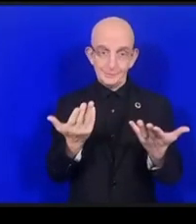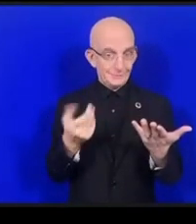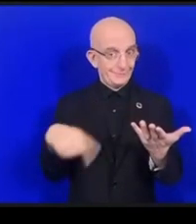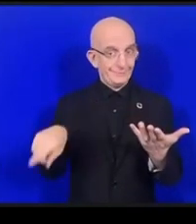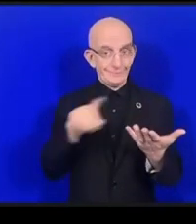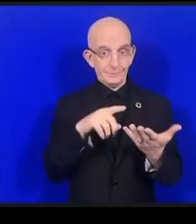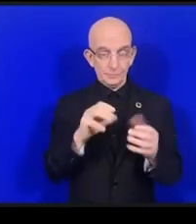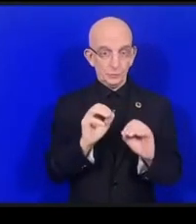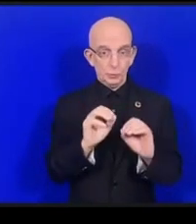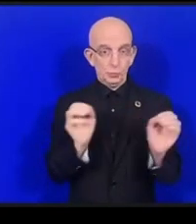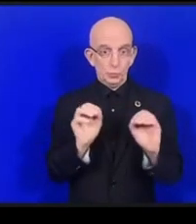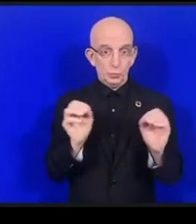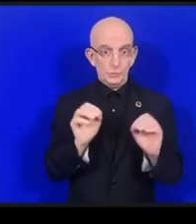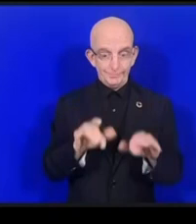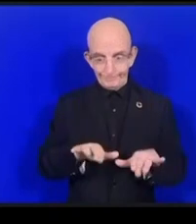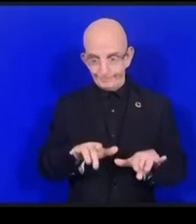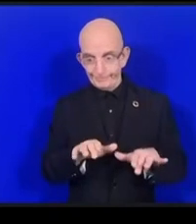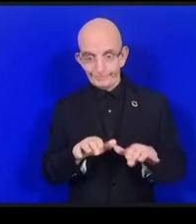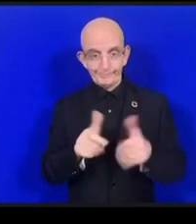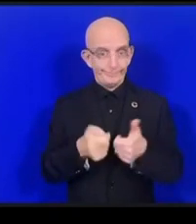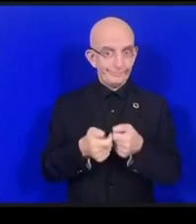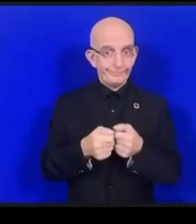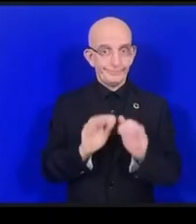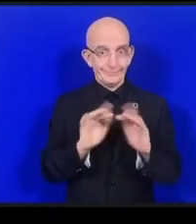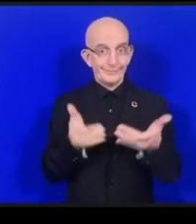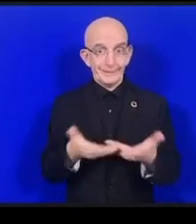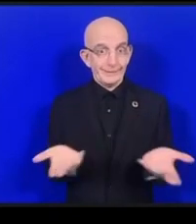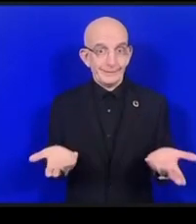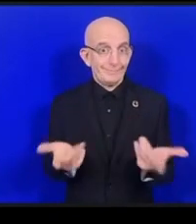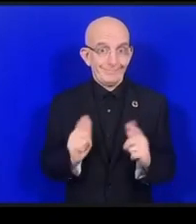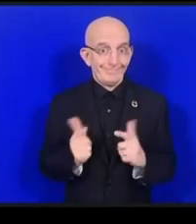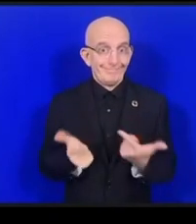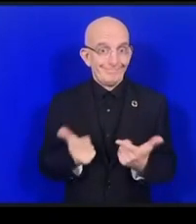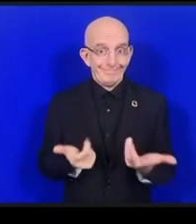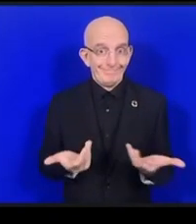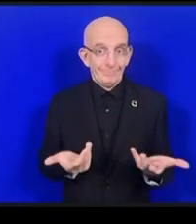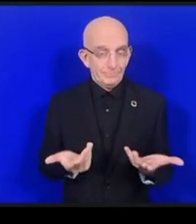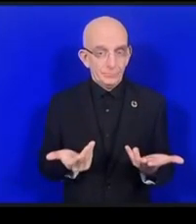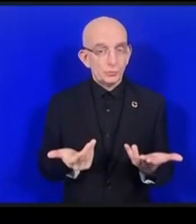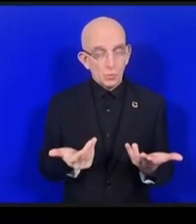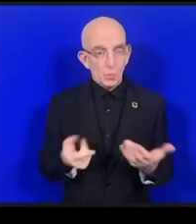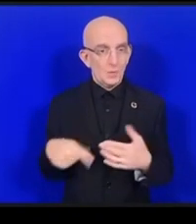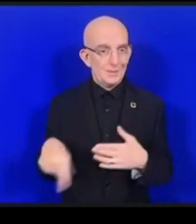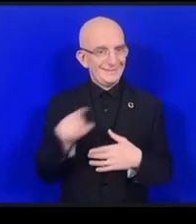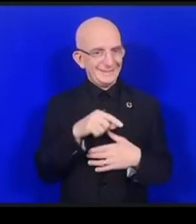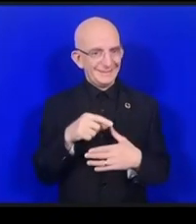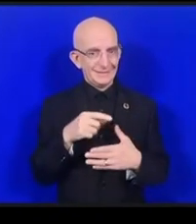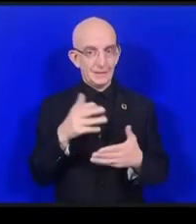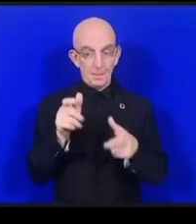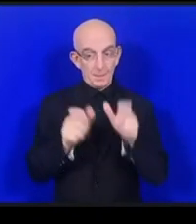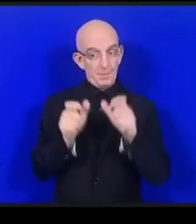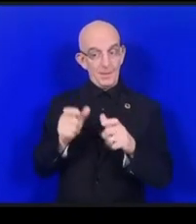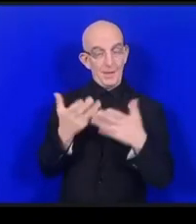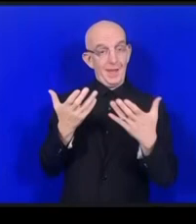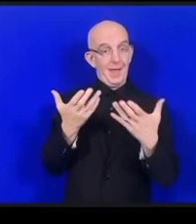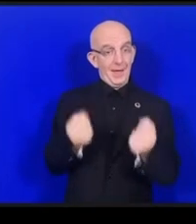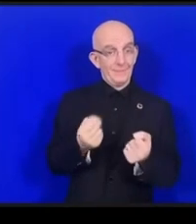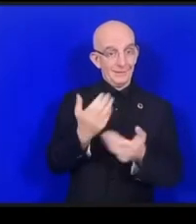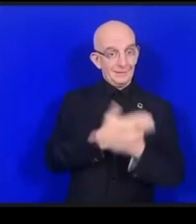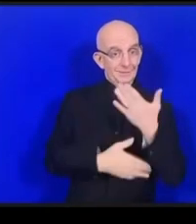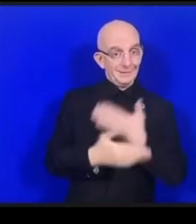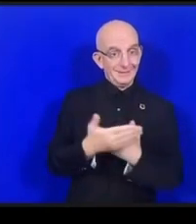есть много людей у кого нет доступа к интернету люди с инвалидностью